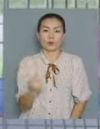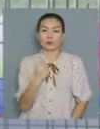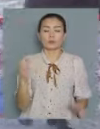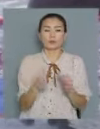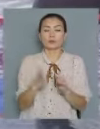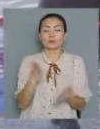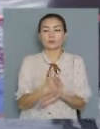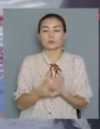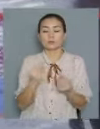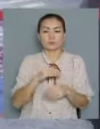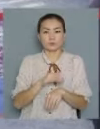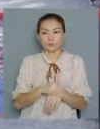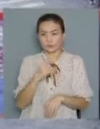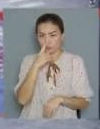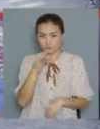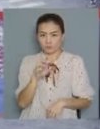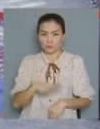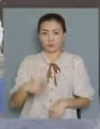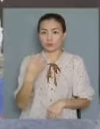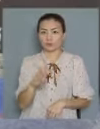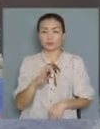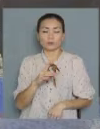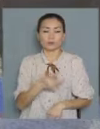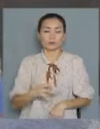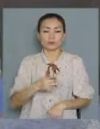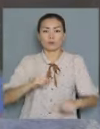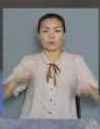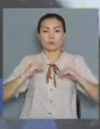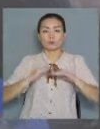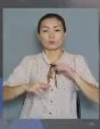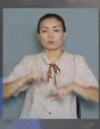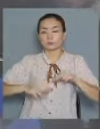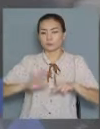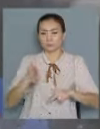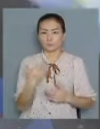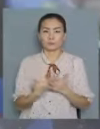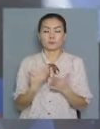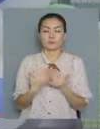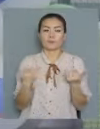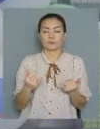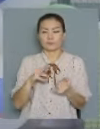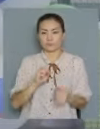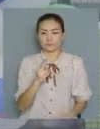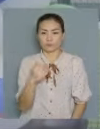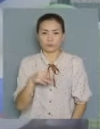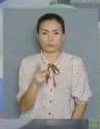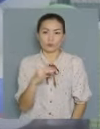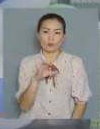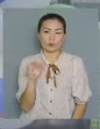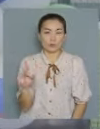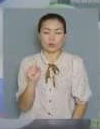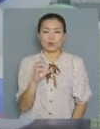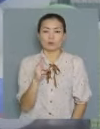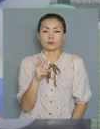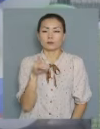қоғамы. Айқын дәлел. Быйыл облысымыздың 4 бірдей елді мекеніне спорттық алаңдар салып берді. Атап айтар болсақ, Мақат, Дастур, Мұқыр, Ақыстау